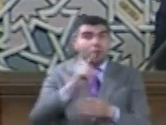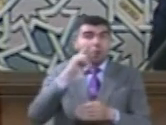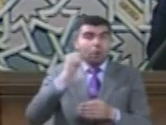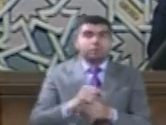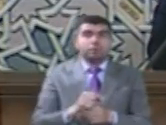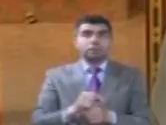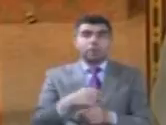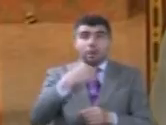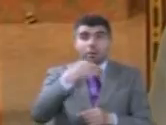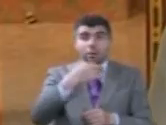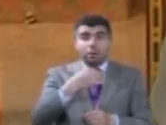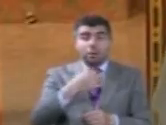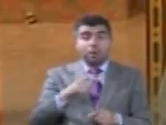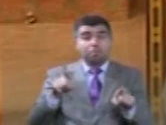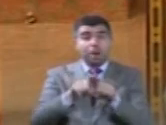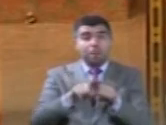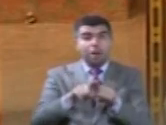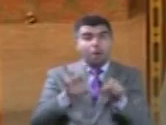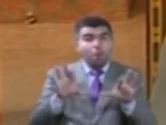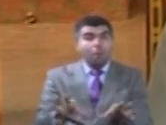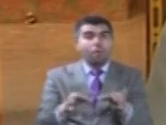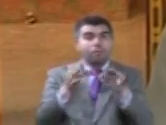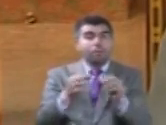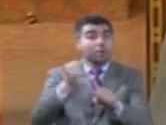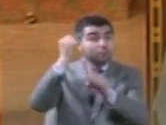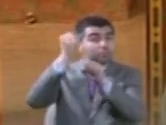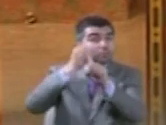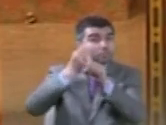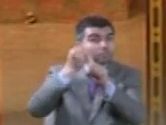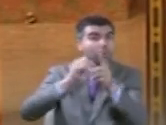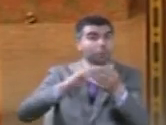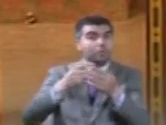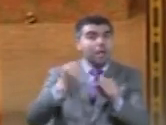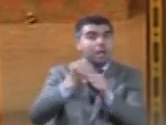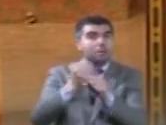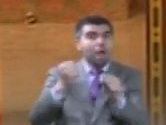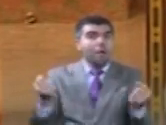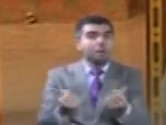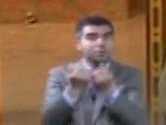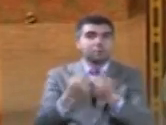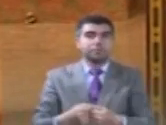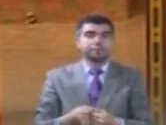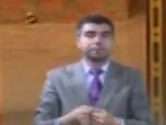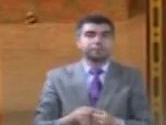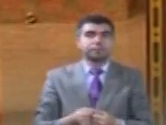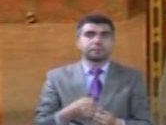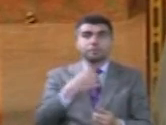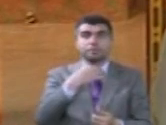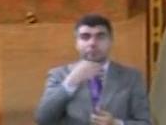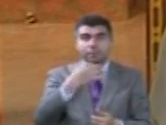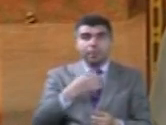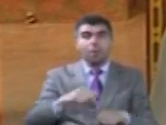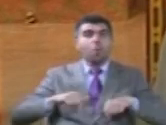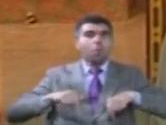تحدثتم على أحد أهم الأوراق التي نشتغل بخصوصها، وطبعاً إحنا